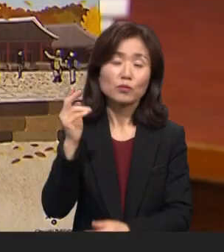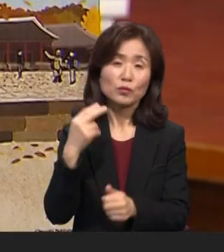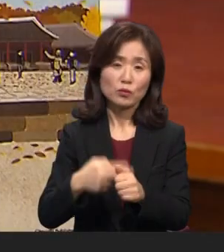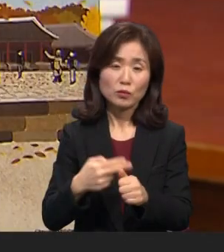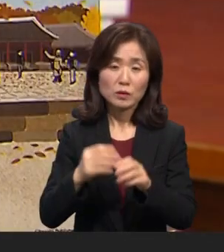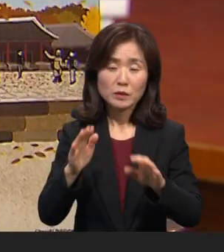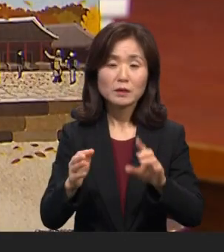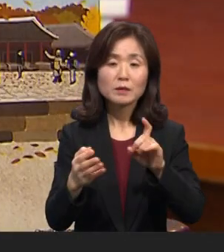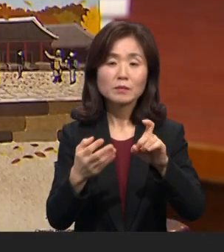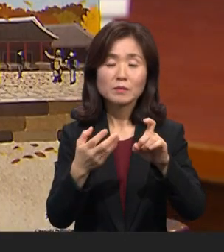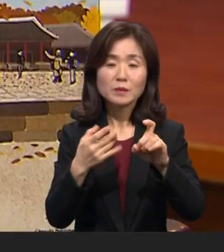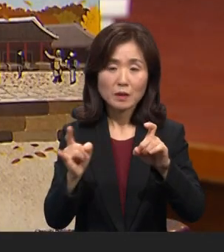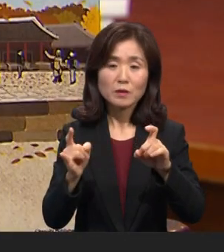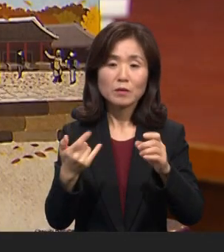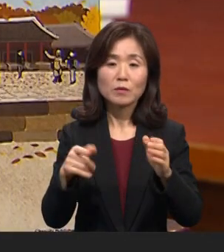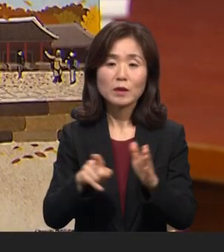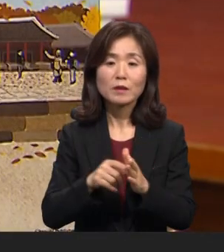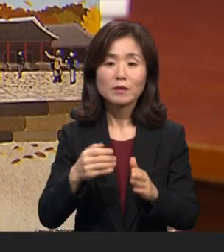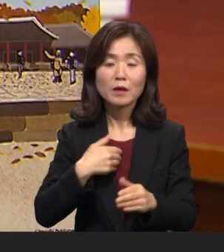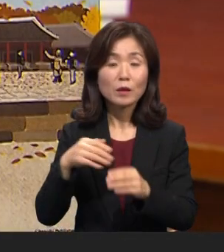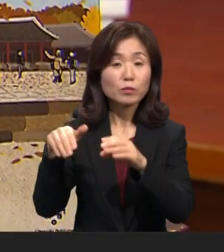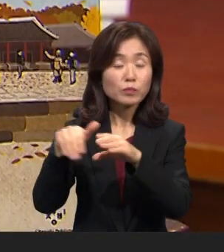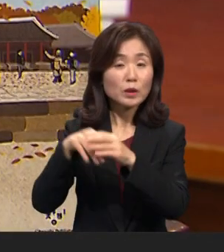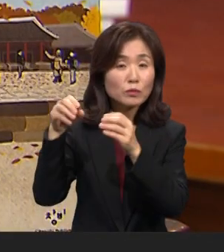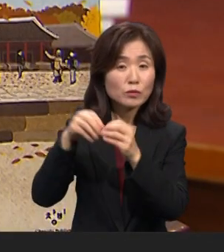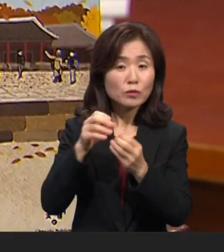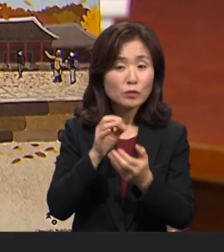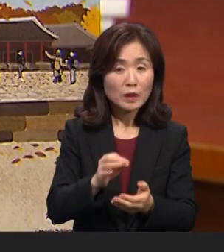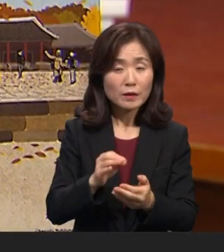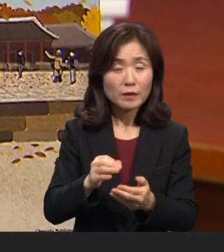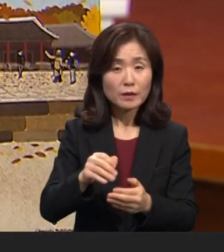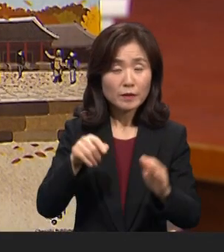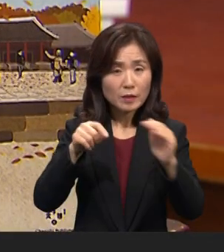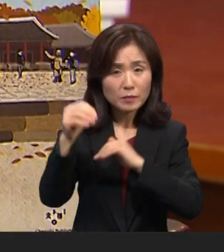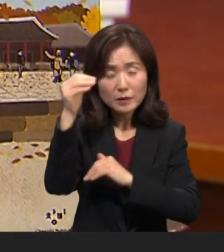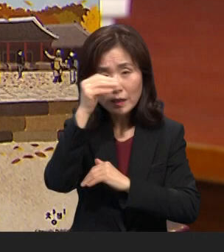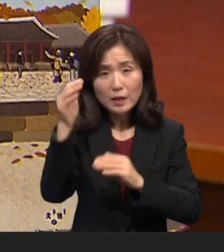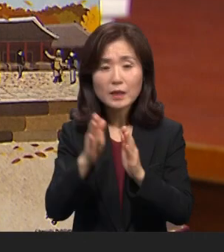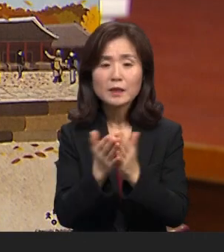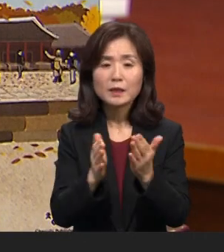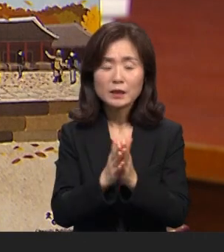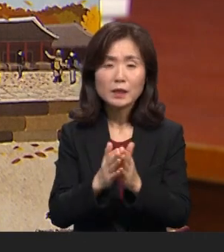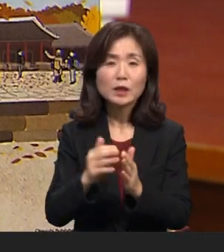10대들을 위한 나의 문화유산 답사기 조선 서울편을 내놓았습니다.